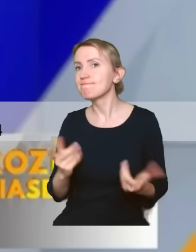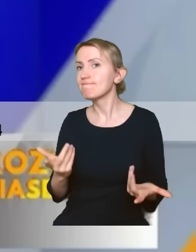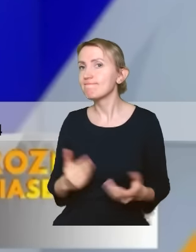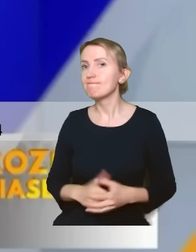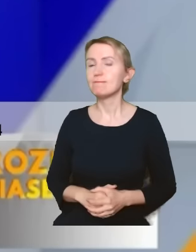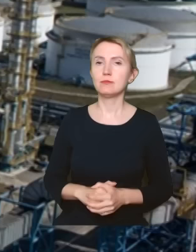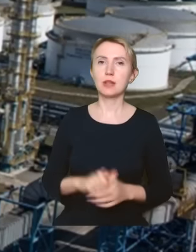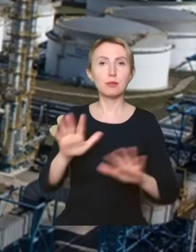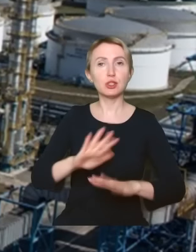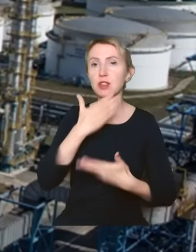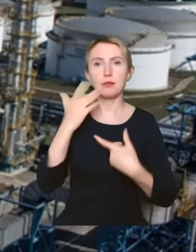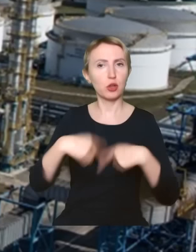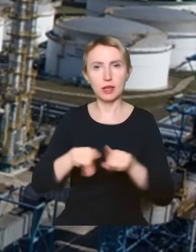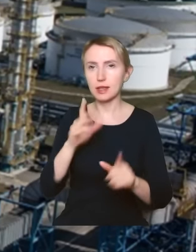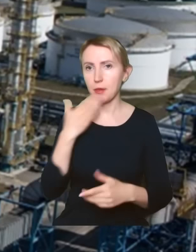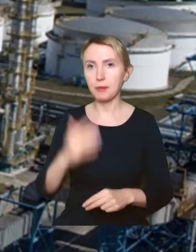robić.